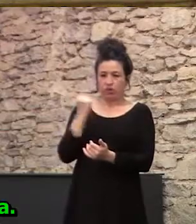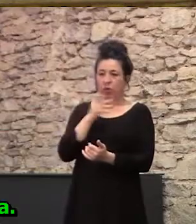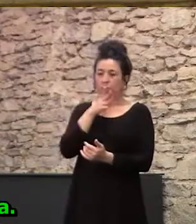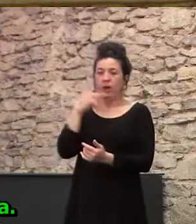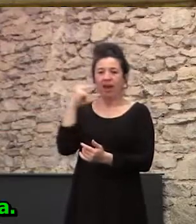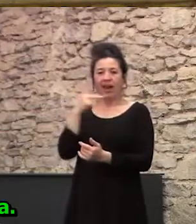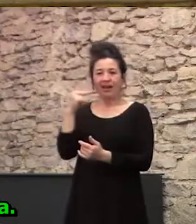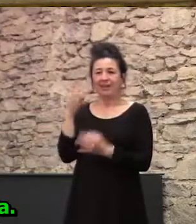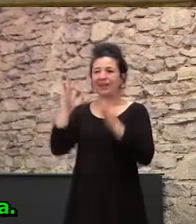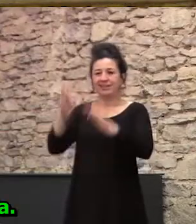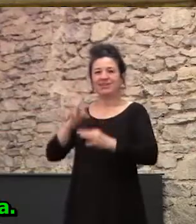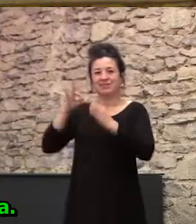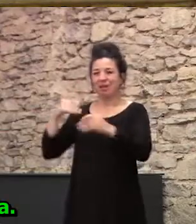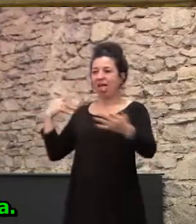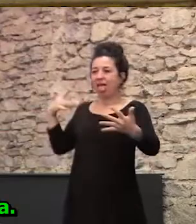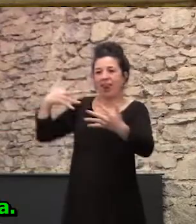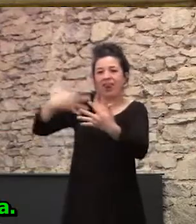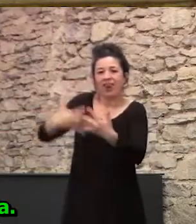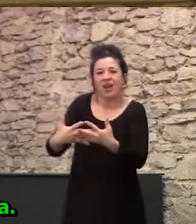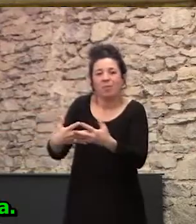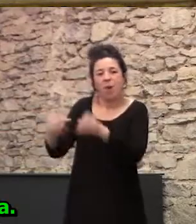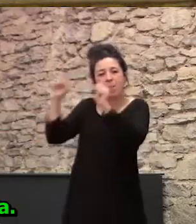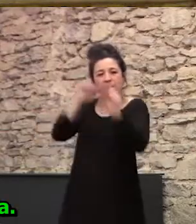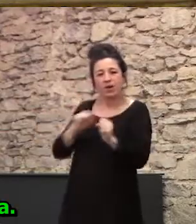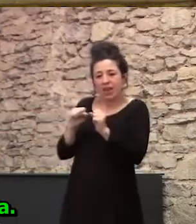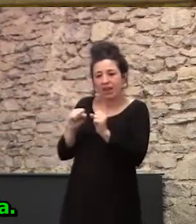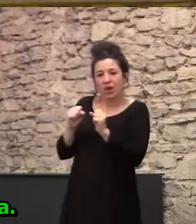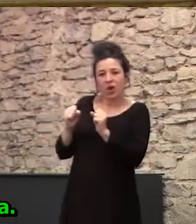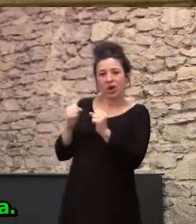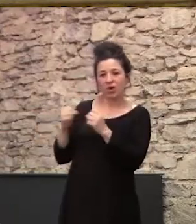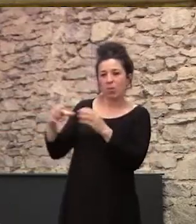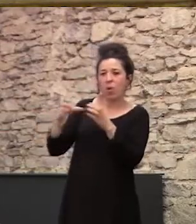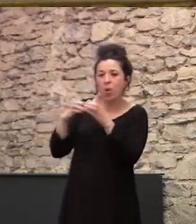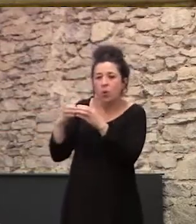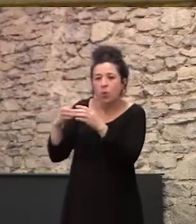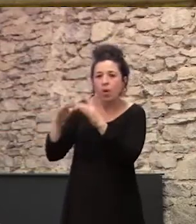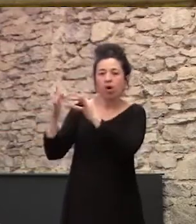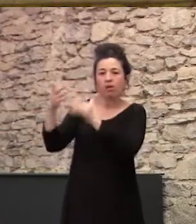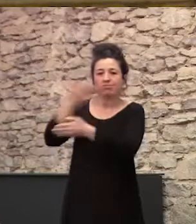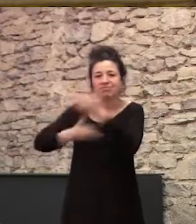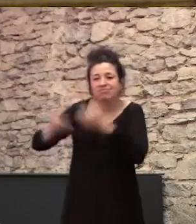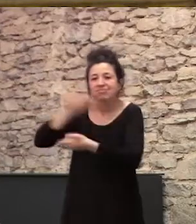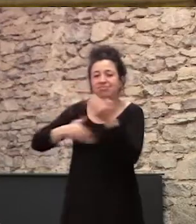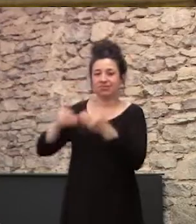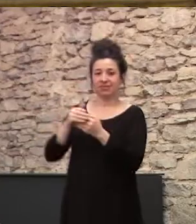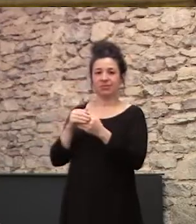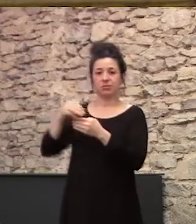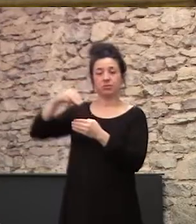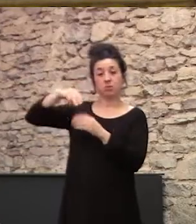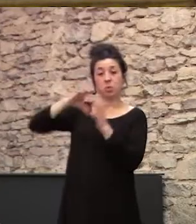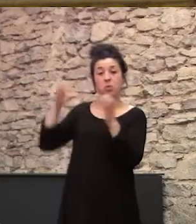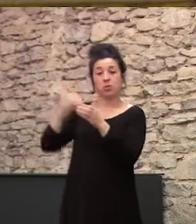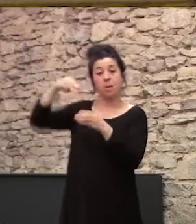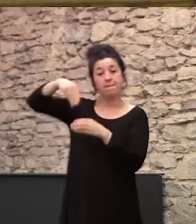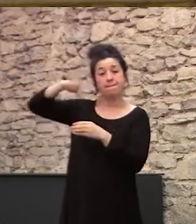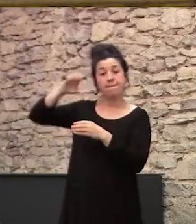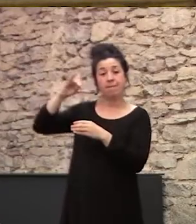babes horrekin edo, ez, ba, edo medeak izenean edo mundu martxaren izenean edo hitz egitearena, nintzen zu horretan ez